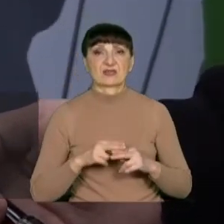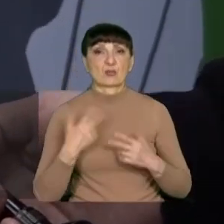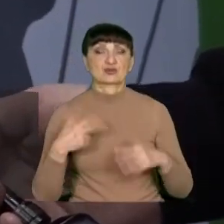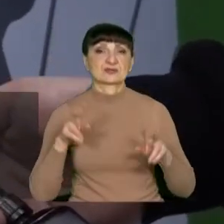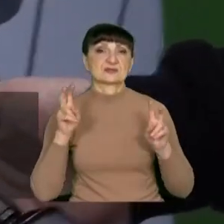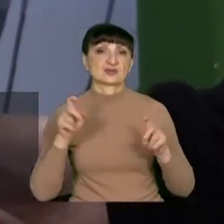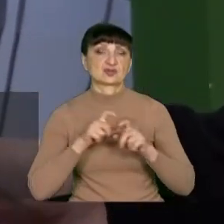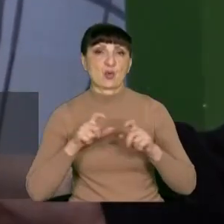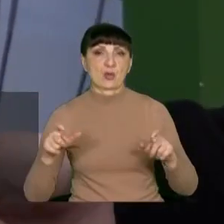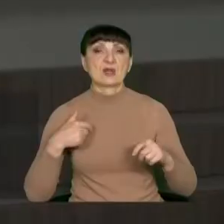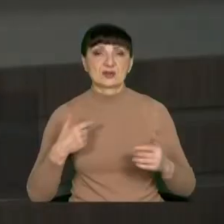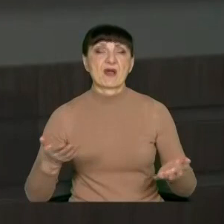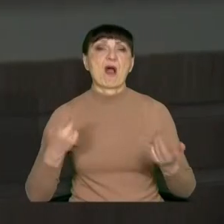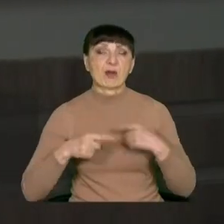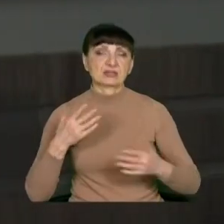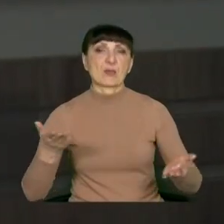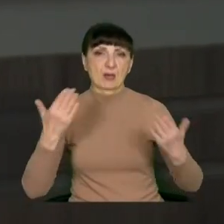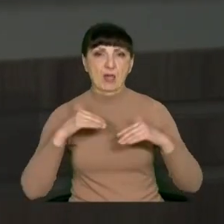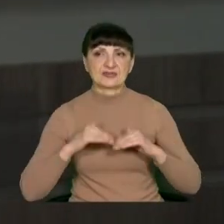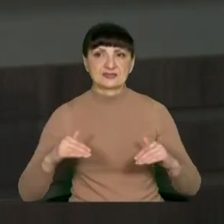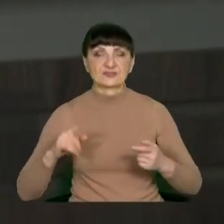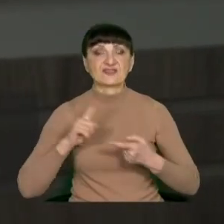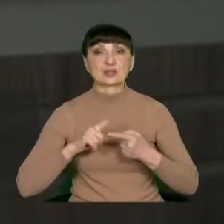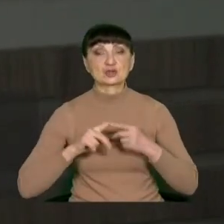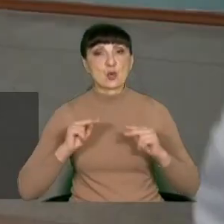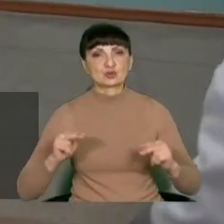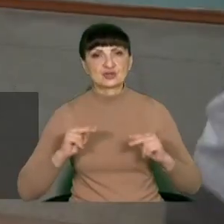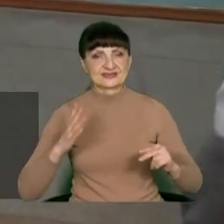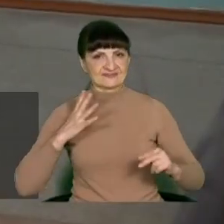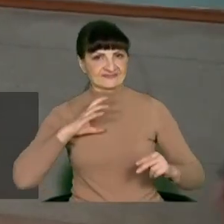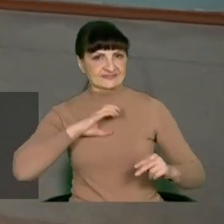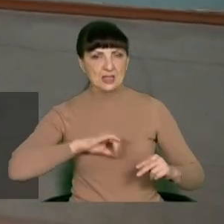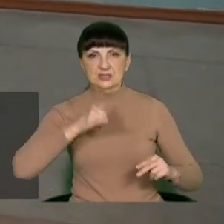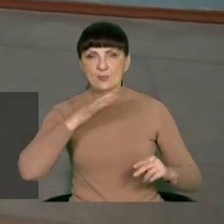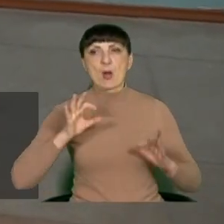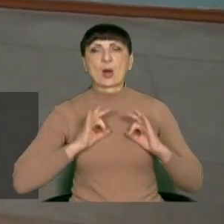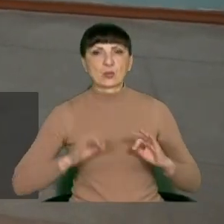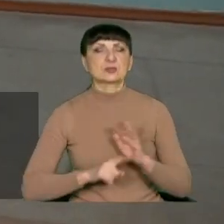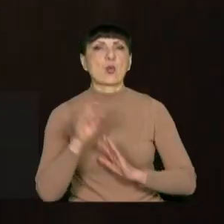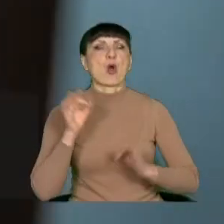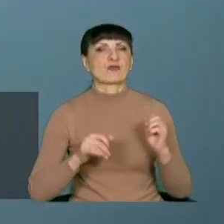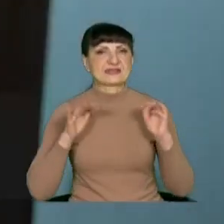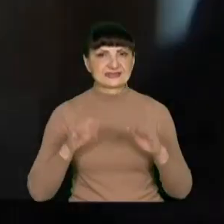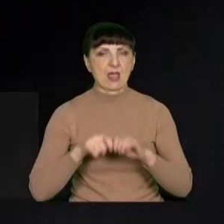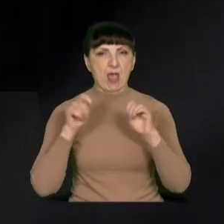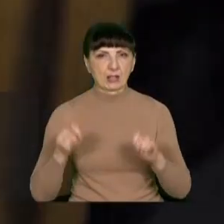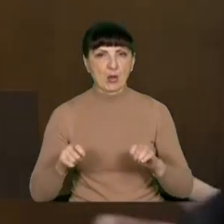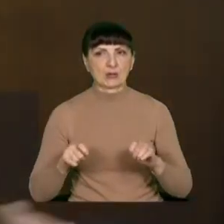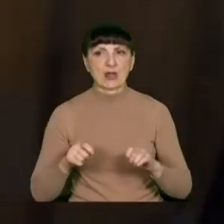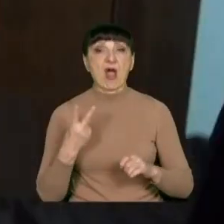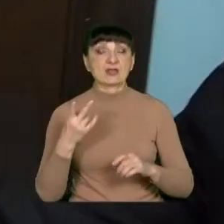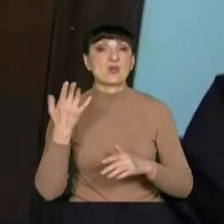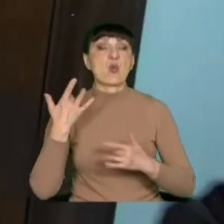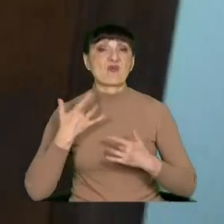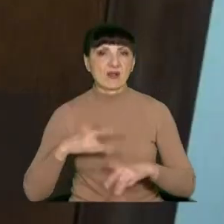Талгар. Теперь мы набираем детей. В отношении учителя, не сумевшего держать себя в руках, прокуроры возбудили уголовное дело. Видимо, одним